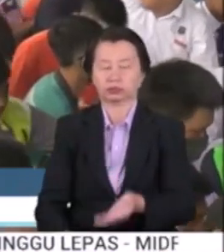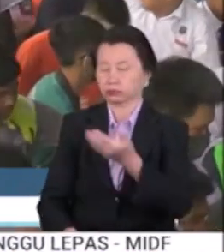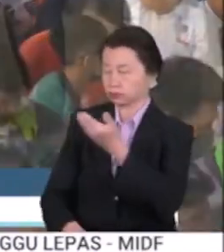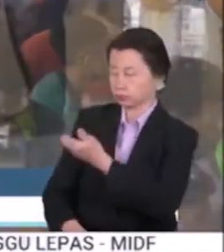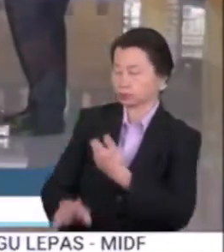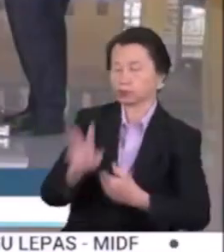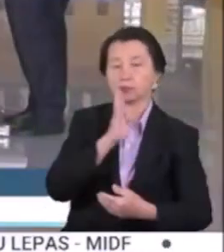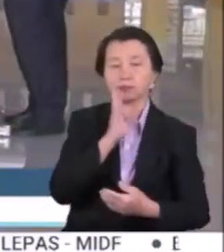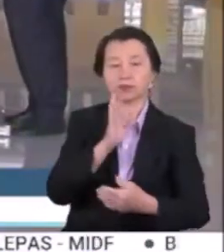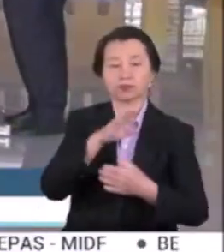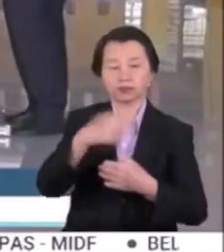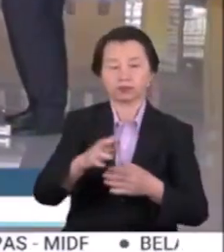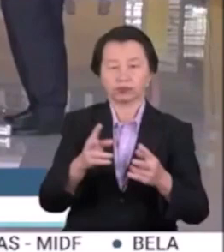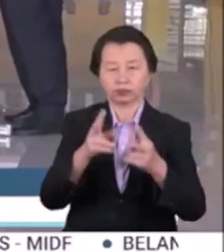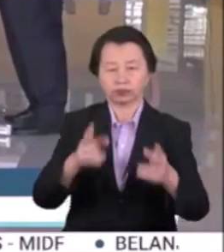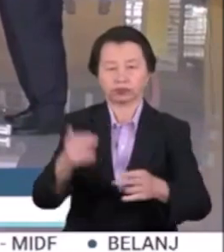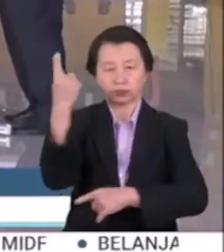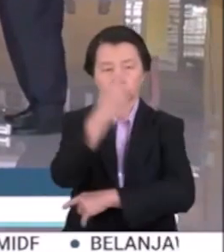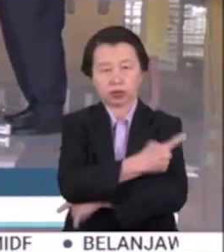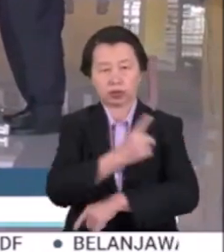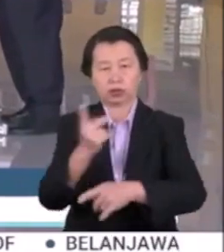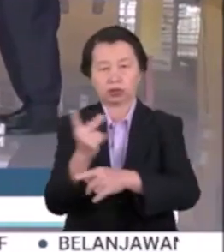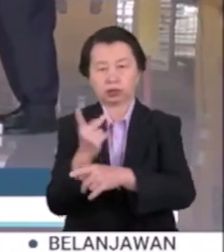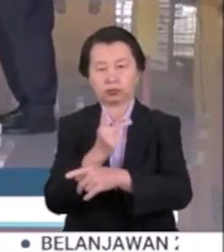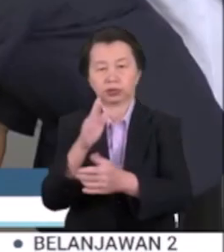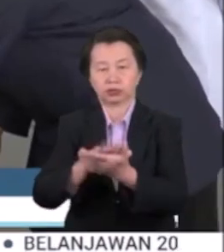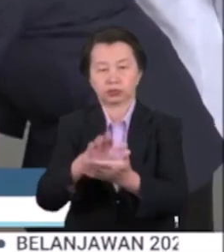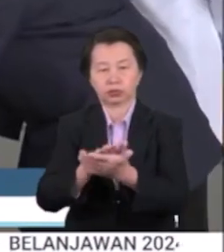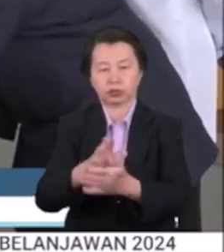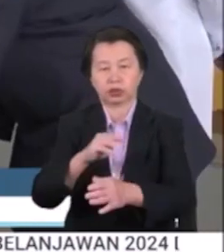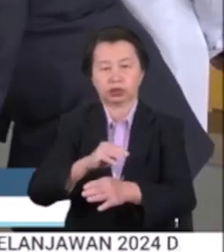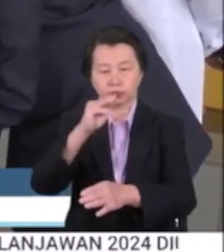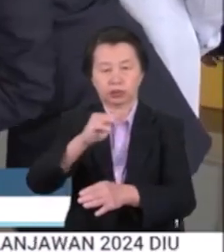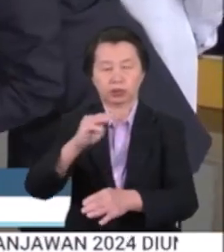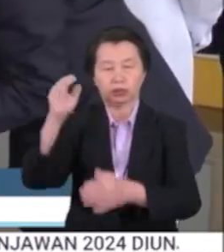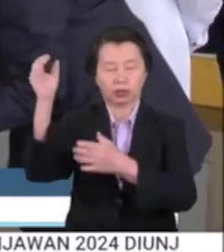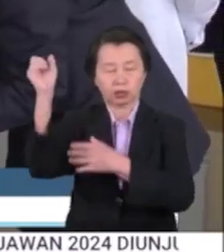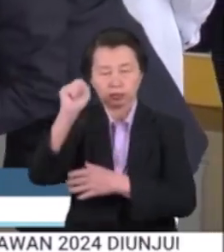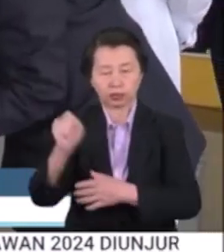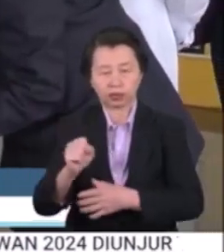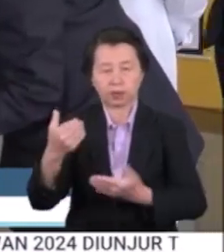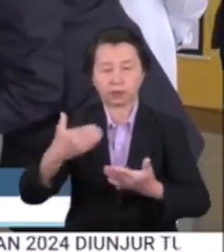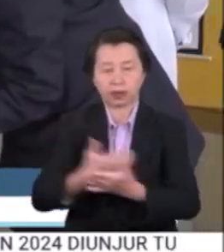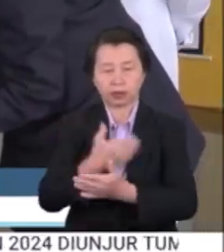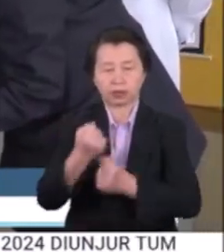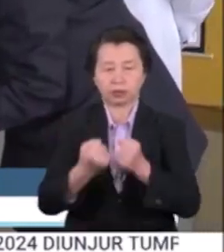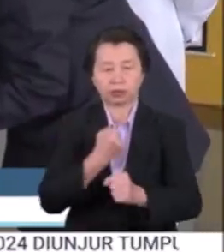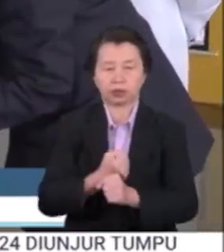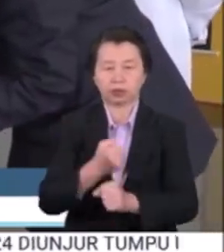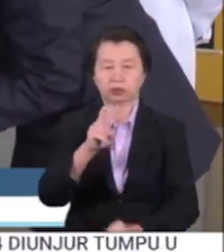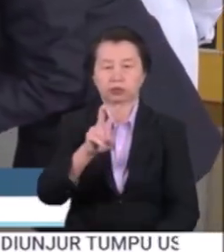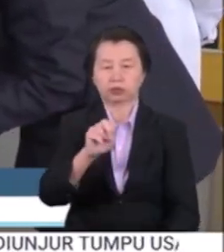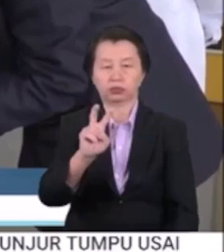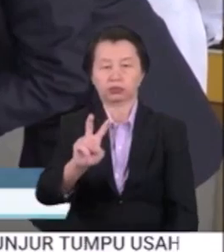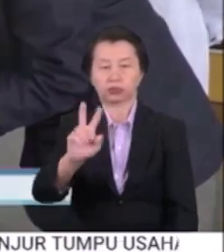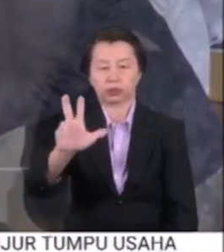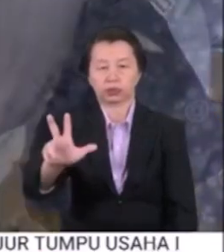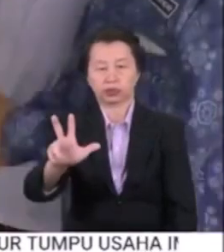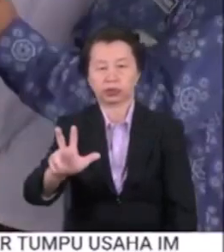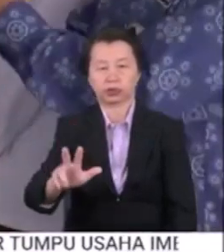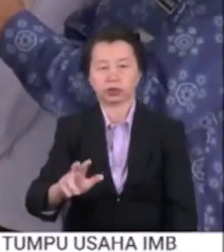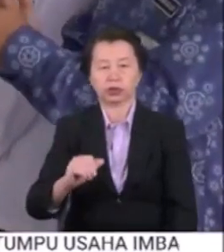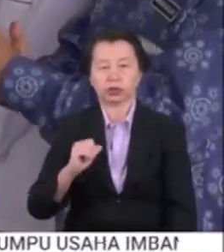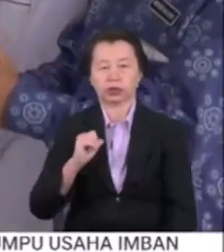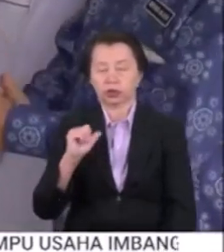berkata demikian selepas merasmikan Hari Koperasi Sekolah Menengah Kebangsaan Selayang Baru Berhad tahun 2023.